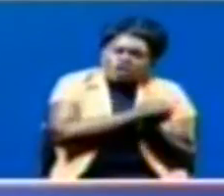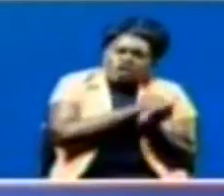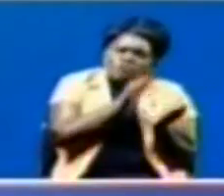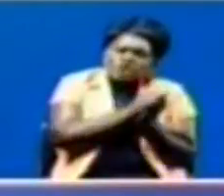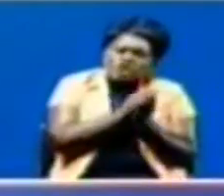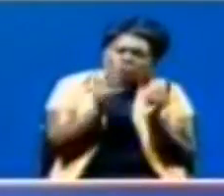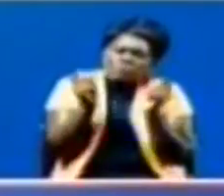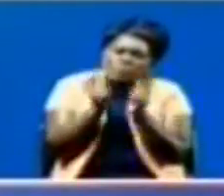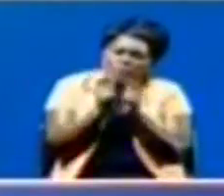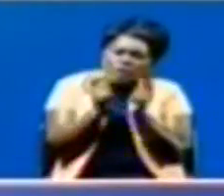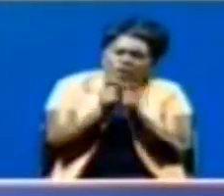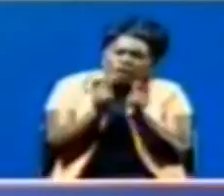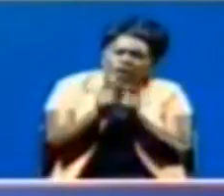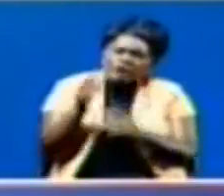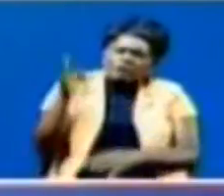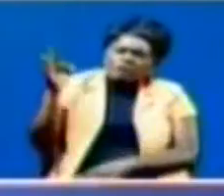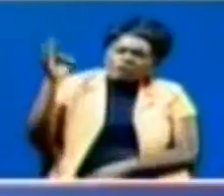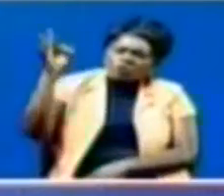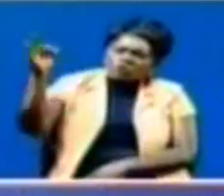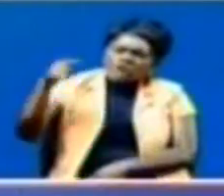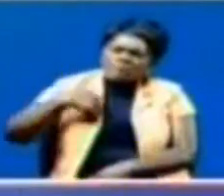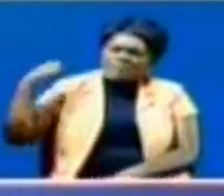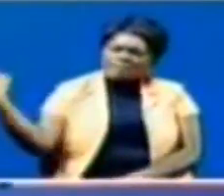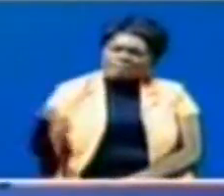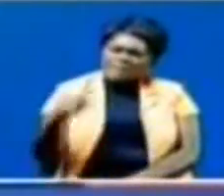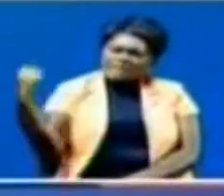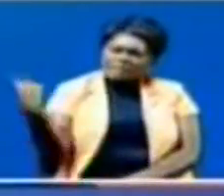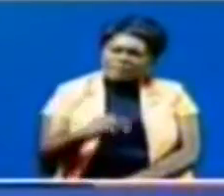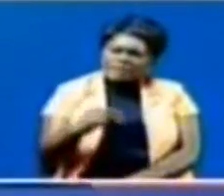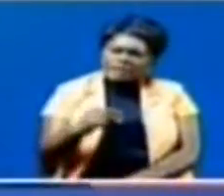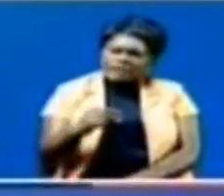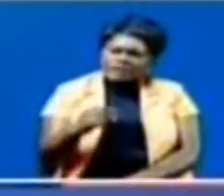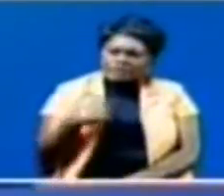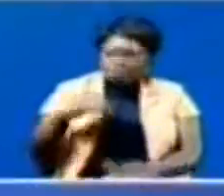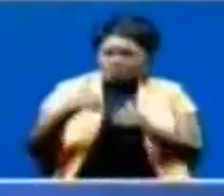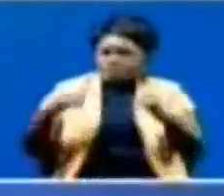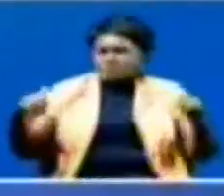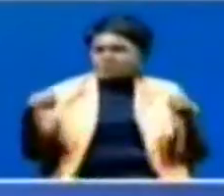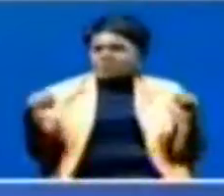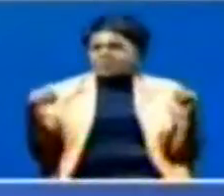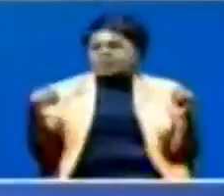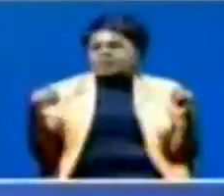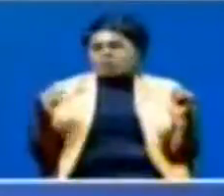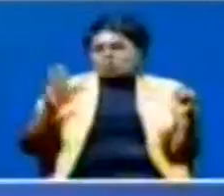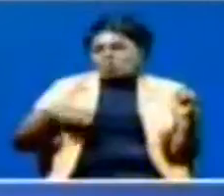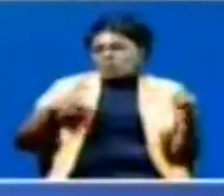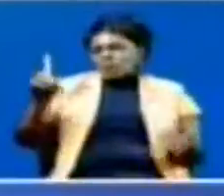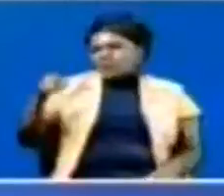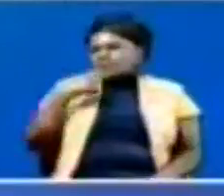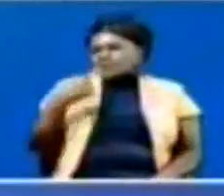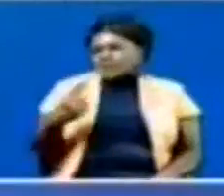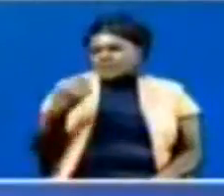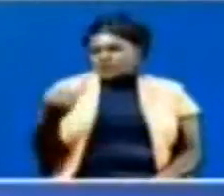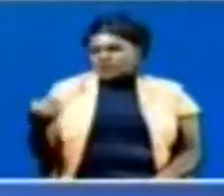nitatafuta kisingizio wakati mwingine, atani kupiga uende kwenu, tuachane ili nikuwe na freedom. Tuangalie swala lingine. Kuna mwanadada ambaye anasema